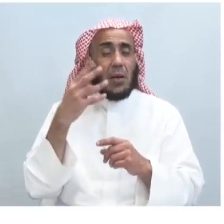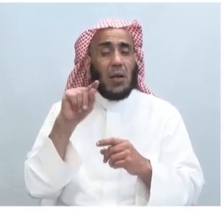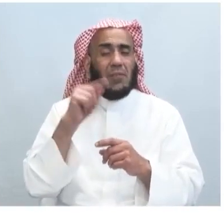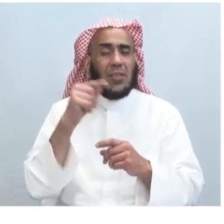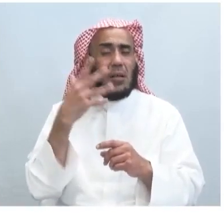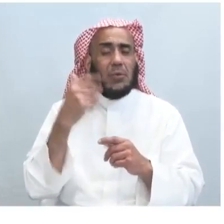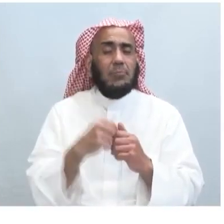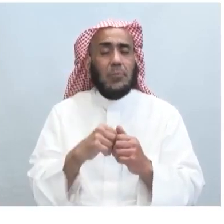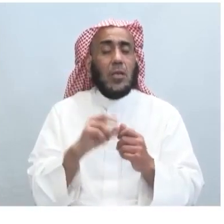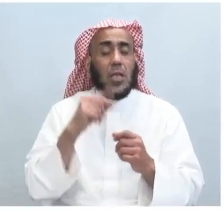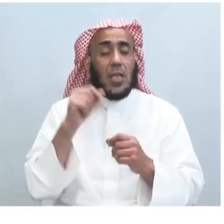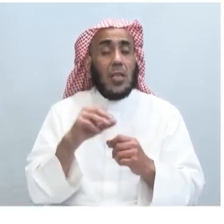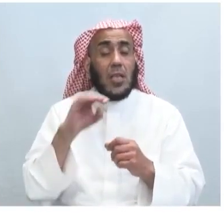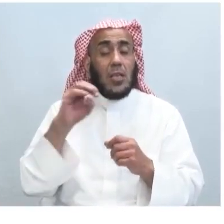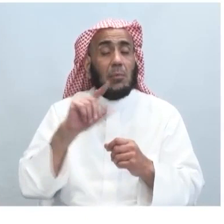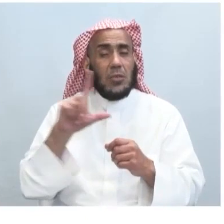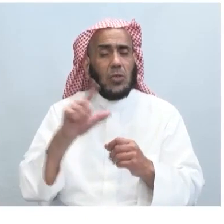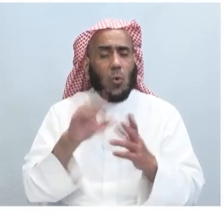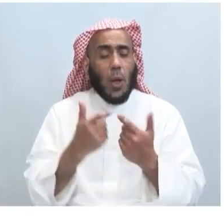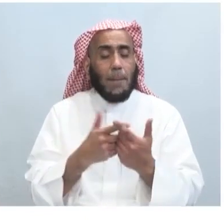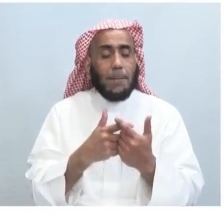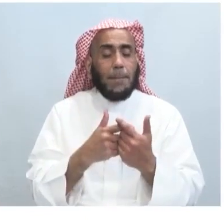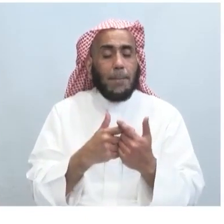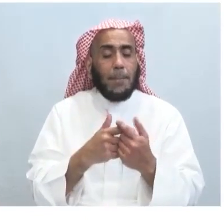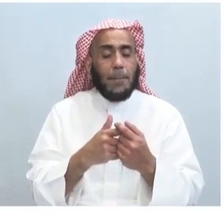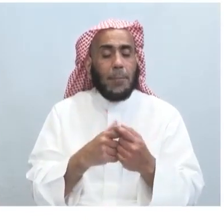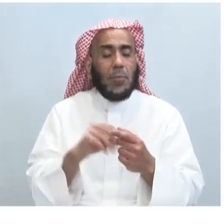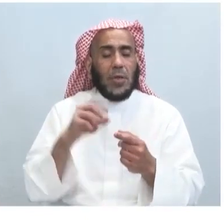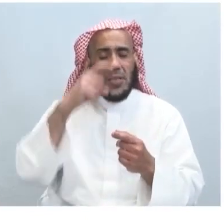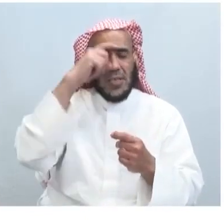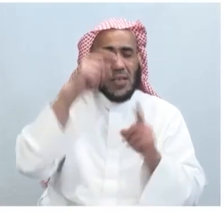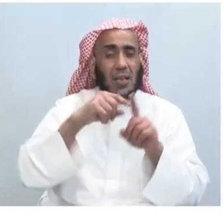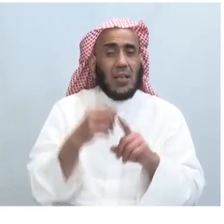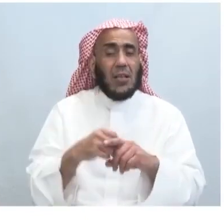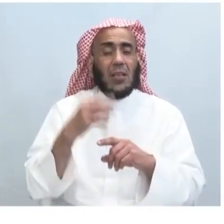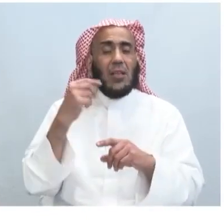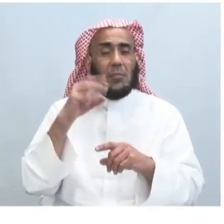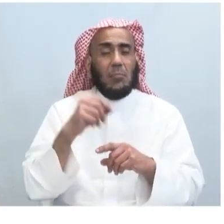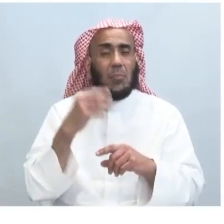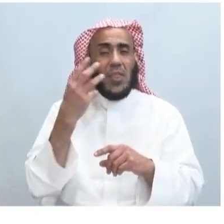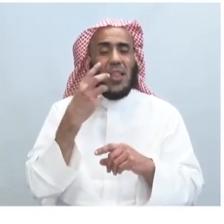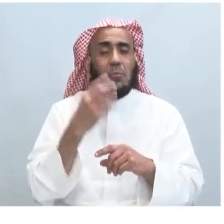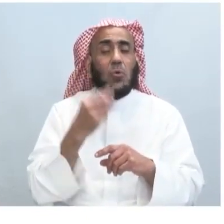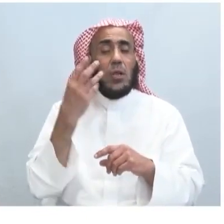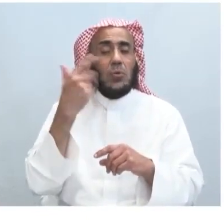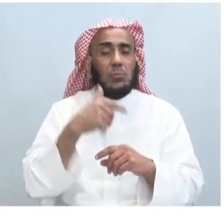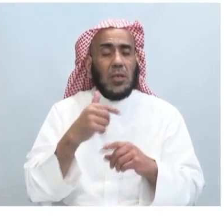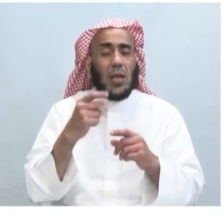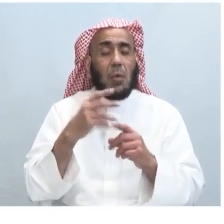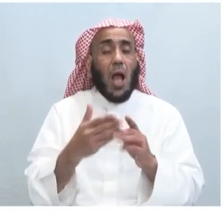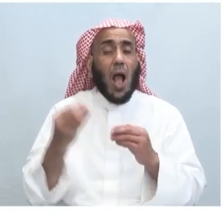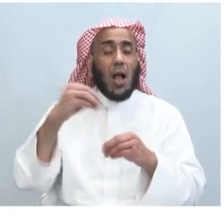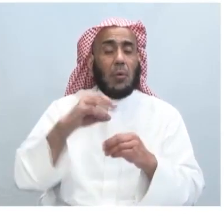4.5 اذا الاجابه الصحيحه ستكون عند درجه الحراره 373 لان القيمه هنا اكبر من